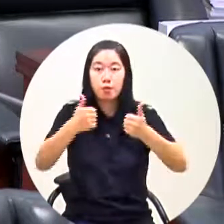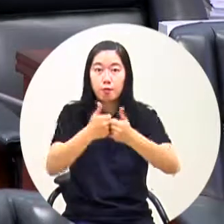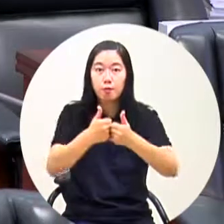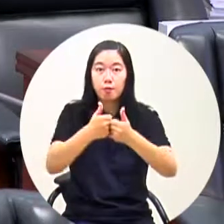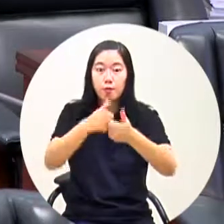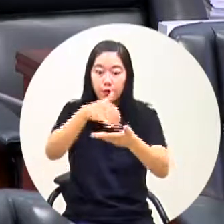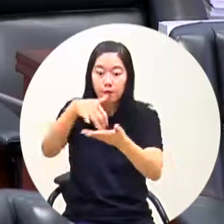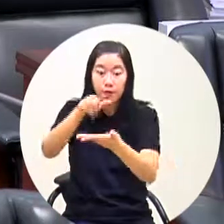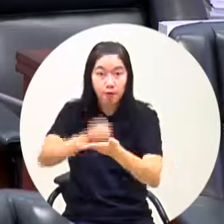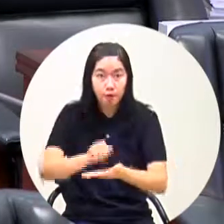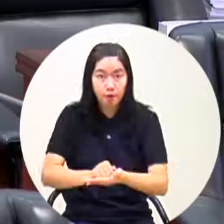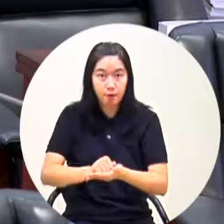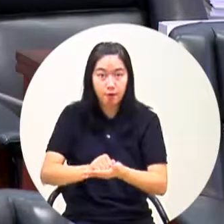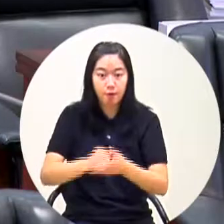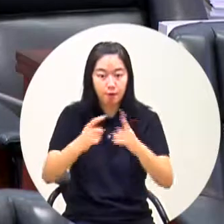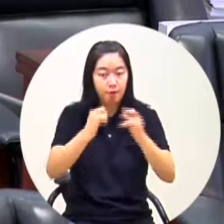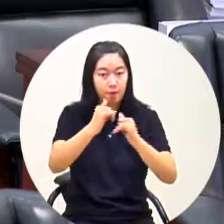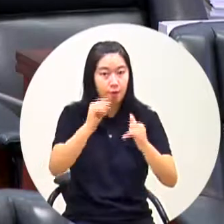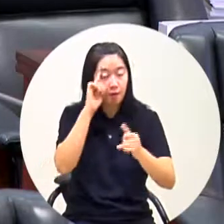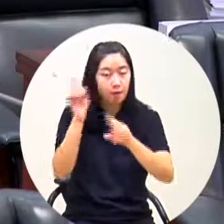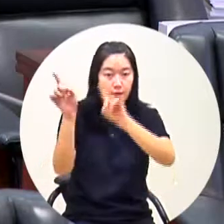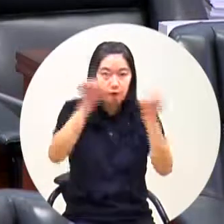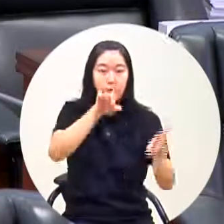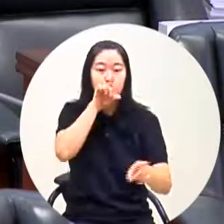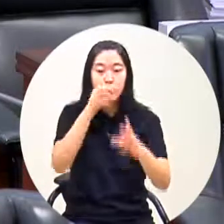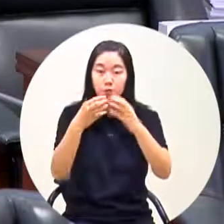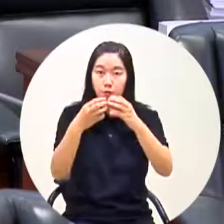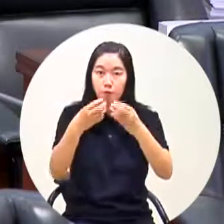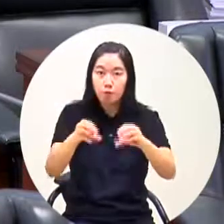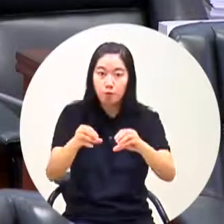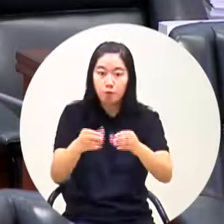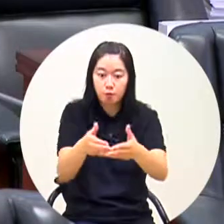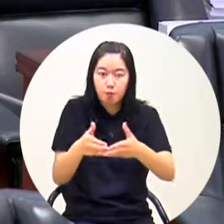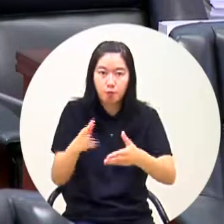人一天鸡蛋需求就要有